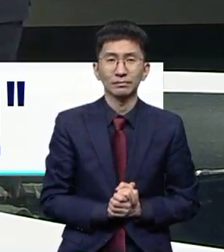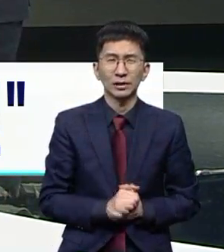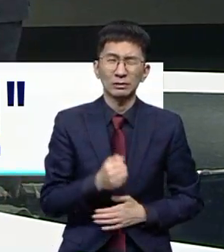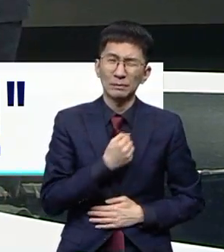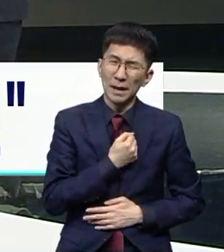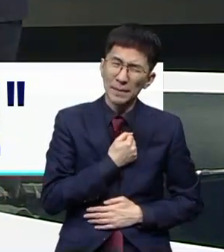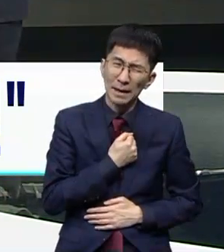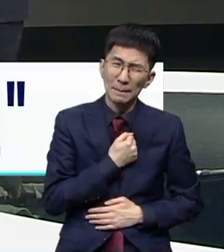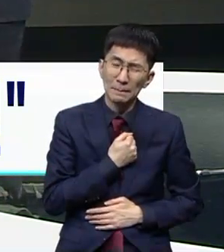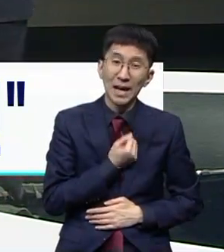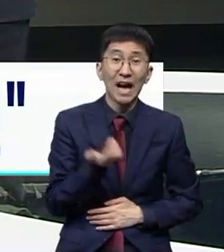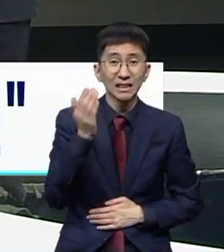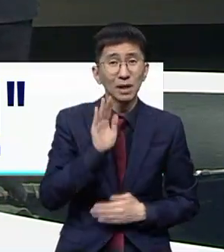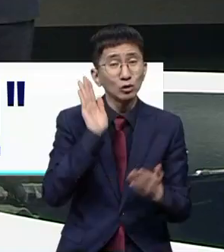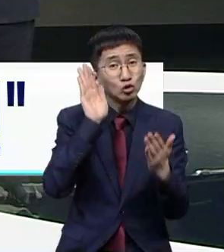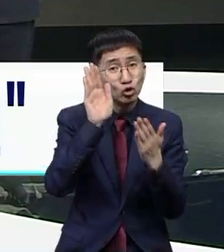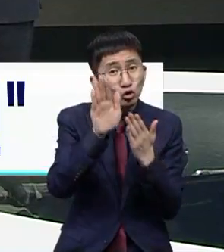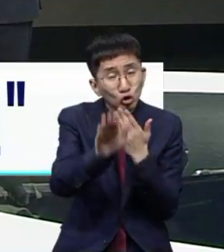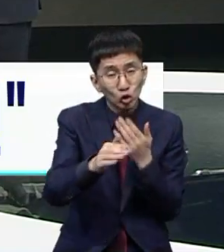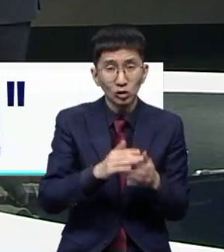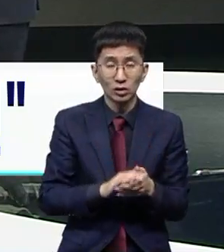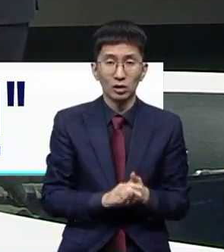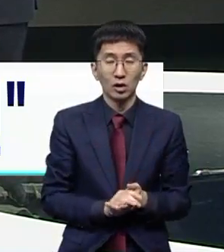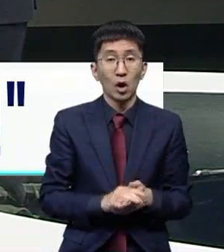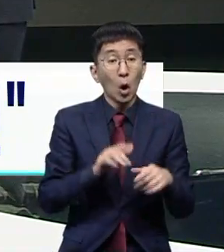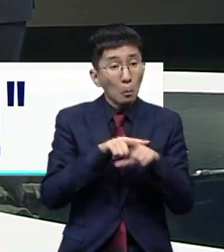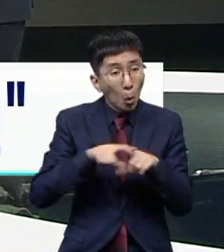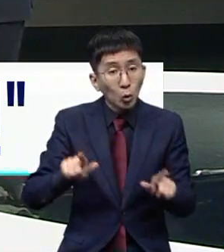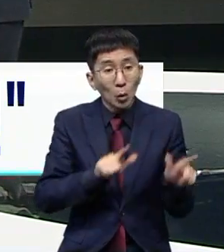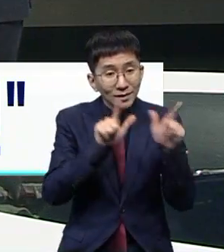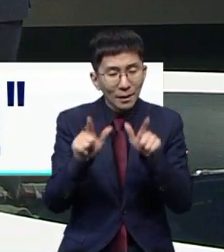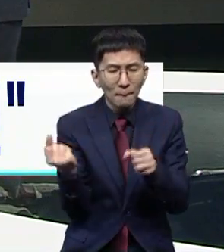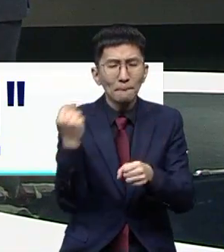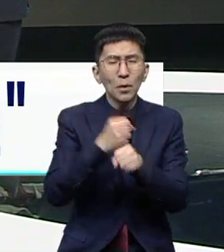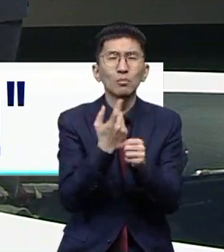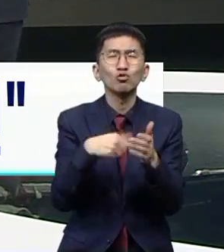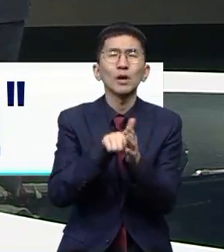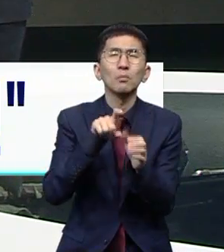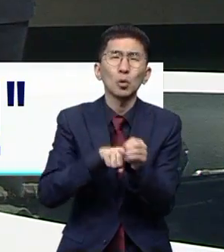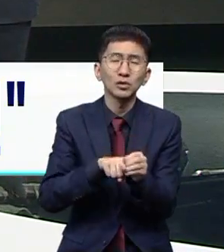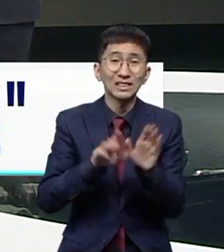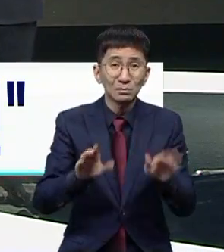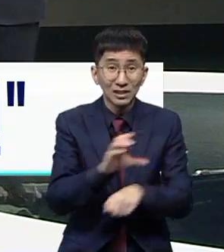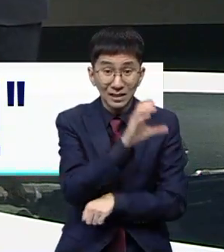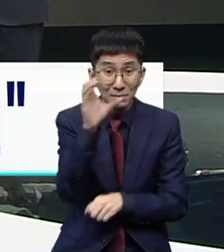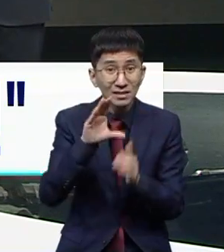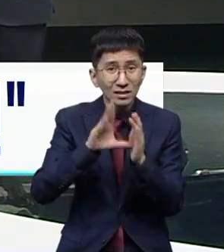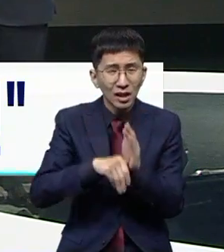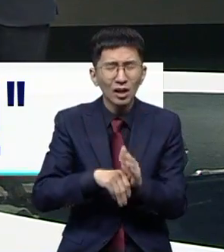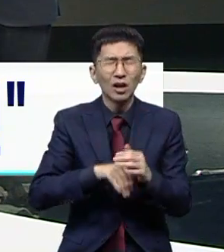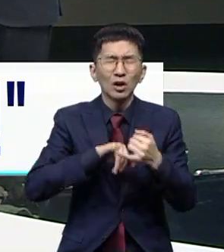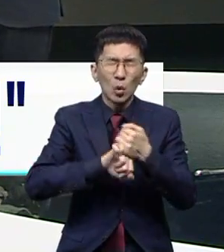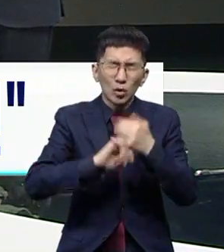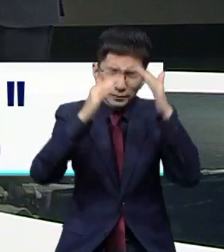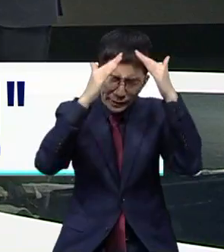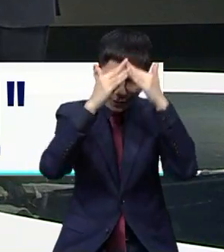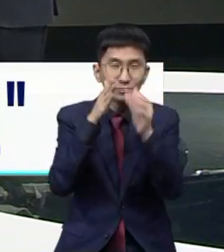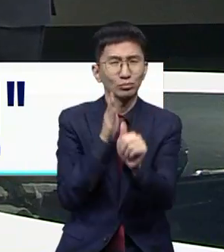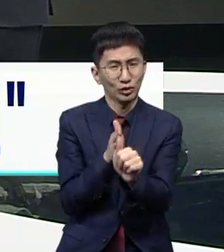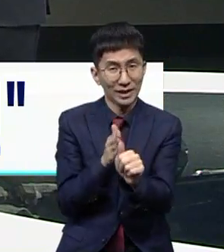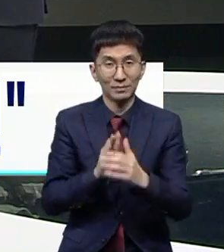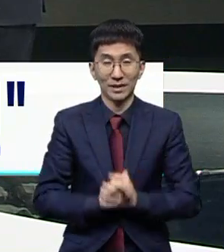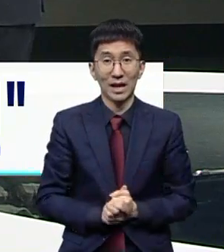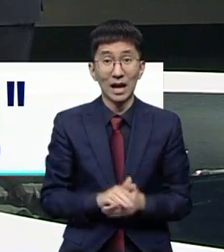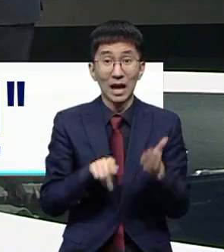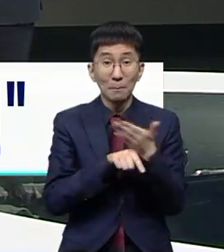조금 답답하시더라도 일상을 되찾기 위해서 이번 성탄절 연휴는 집에서 건강하게 보내시기 바랍니다.